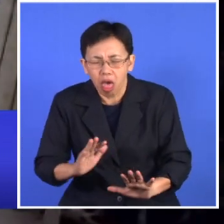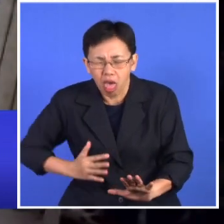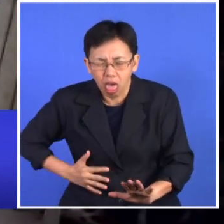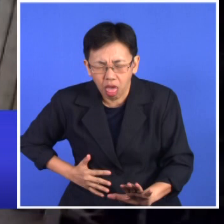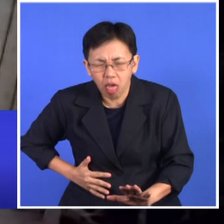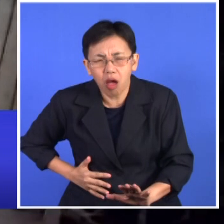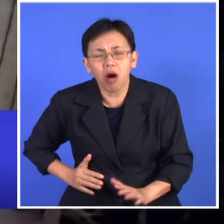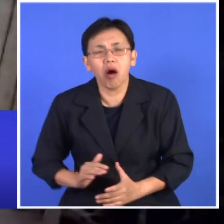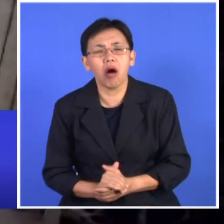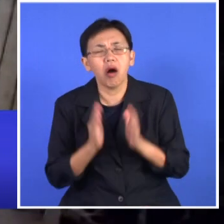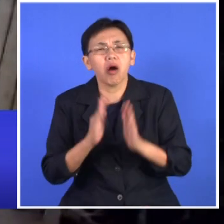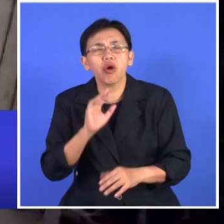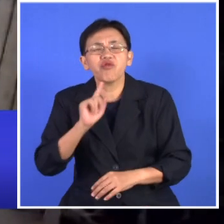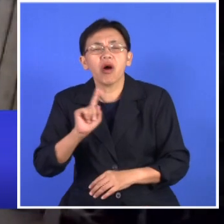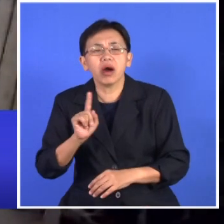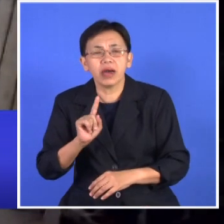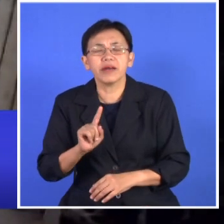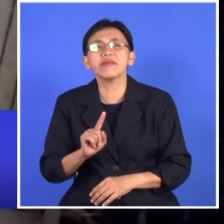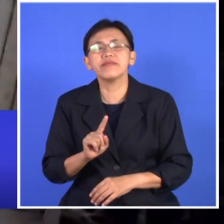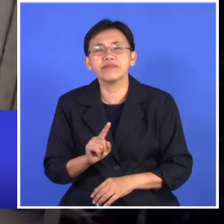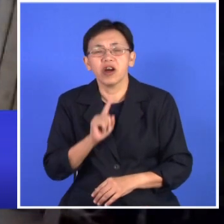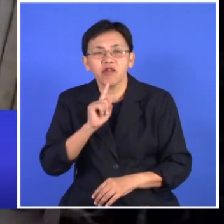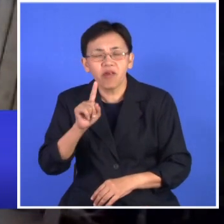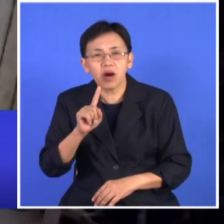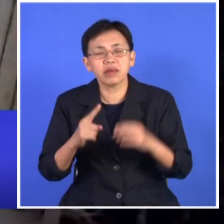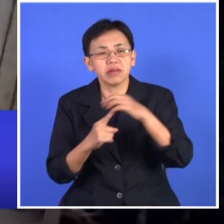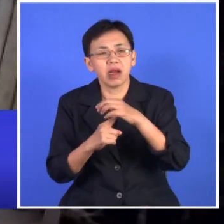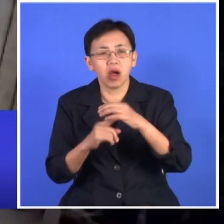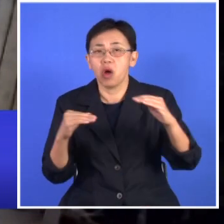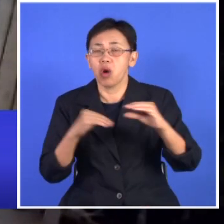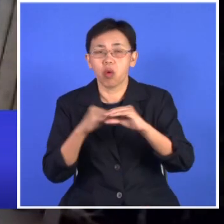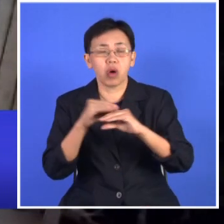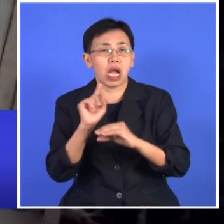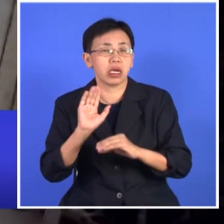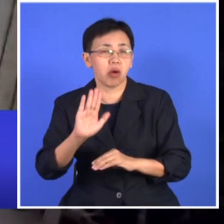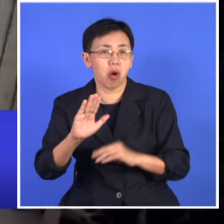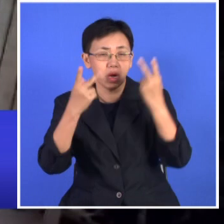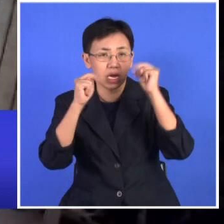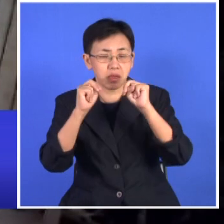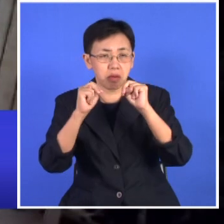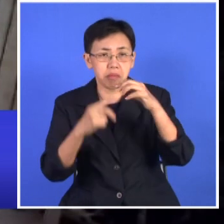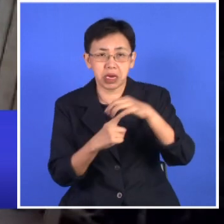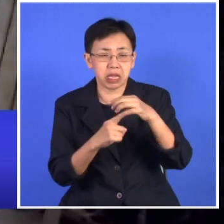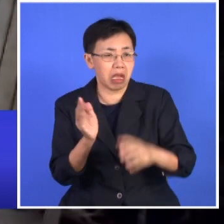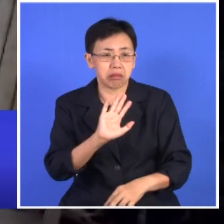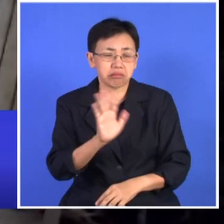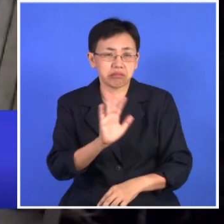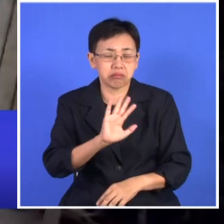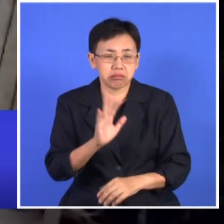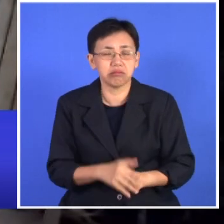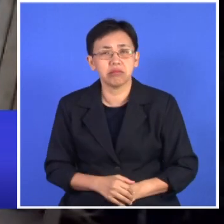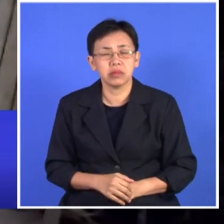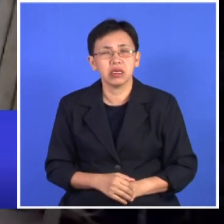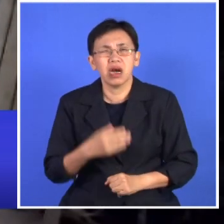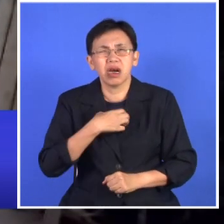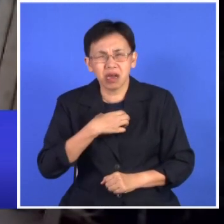เจ้าตัวเนี่ยไปแจ้งกับเมืองพัทยาได้รับคำตอบบอกว่าโครงการนี้ไม่ใช่โครงการของนายกเมืองพัทยาชุดปัจจุบันก็เลยอยากให้